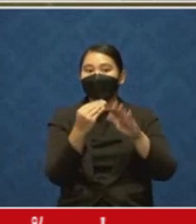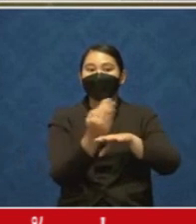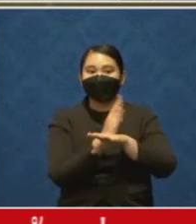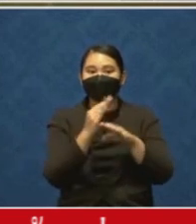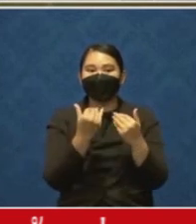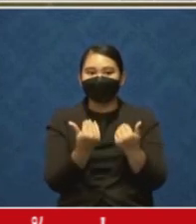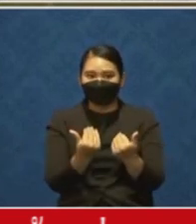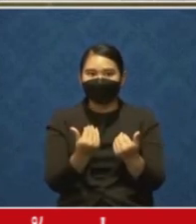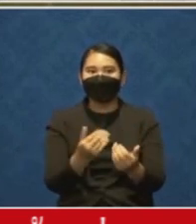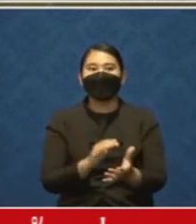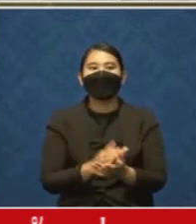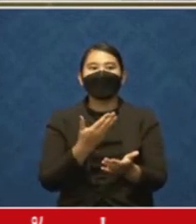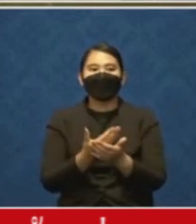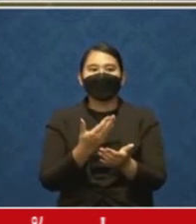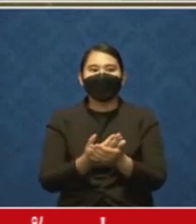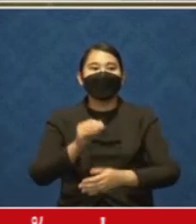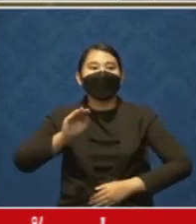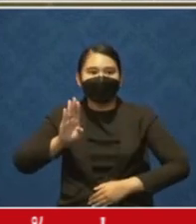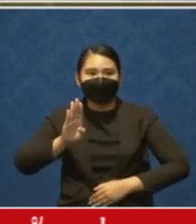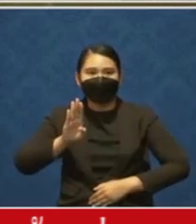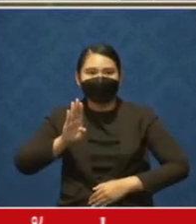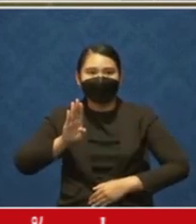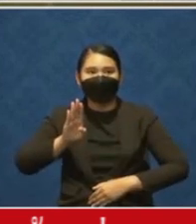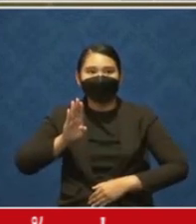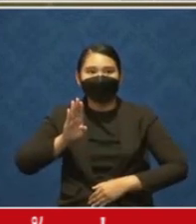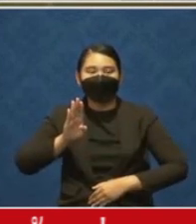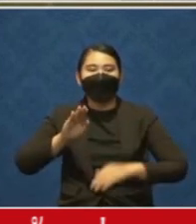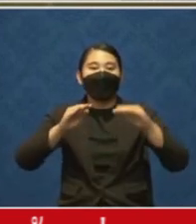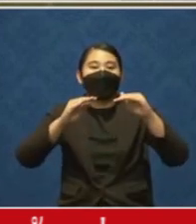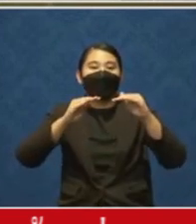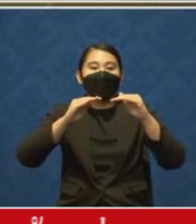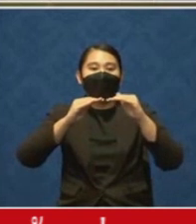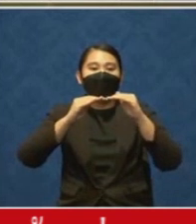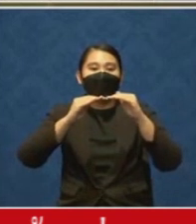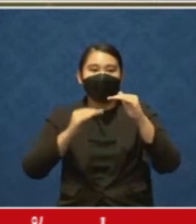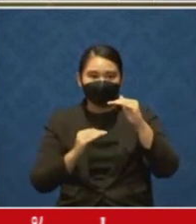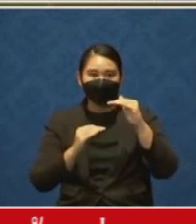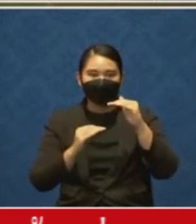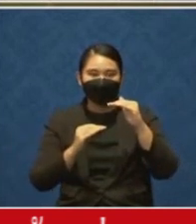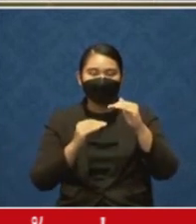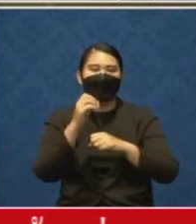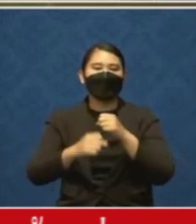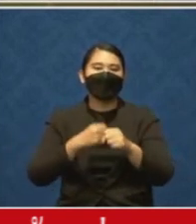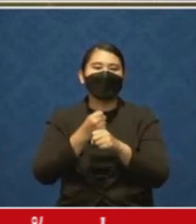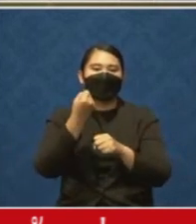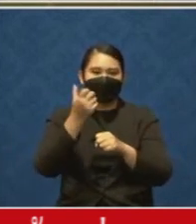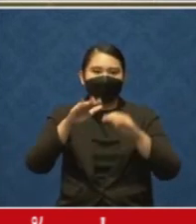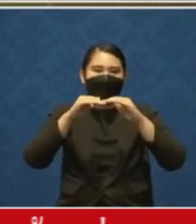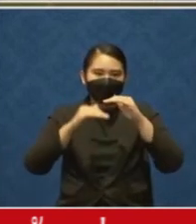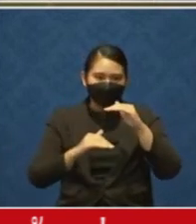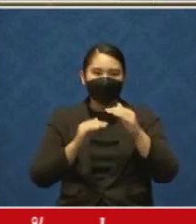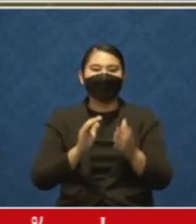วันนี้แตะ 36.78 บาทต่อดอลลาร์อ่อนค่าสุดในรอบ15ปี8เดือน